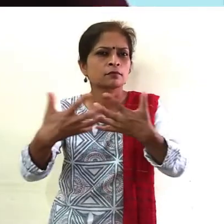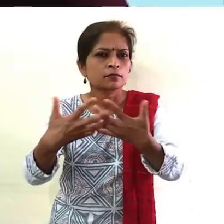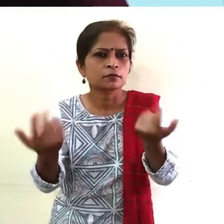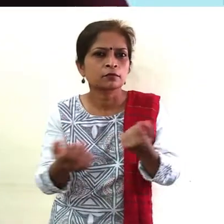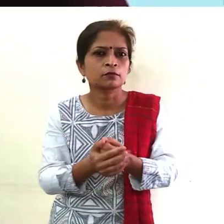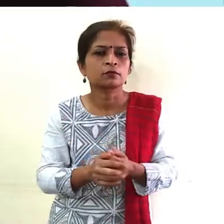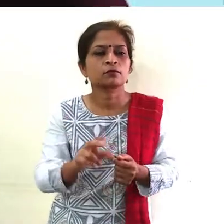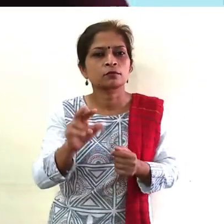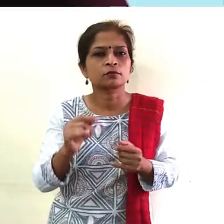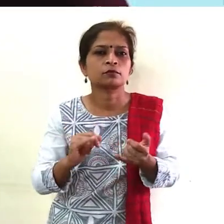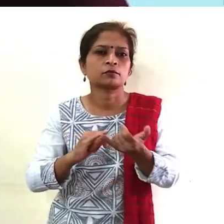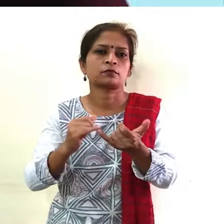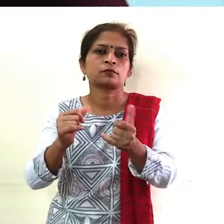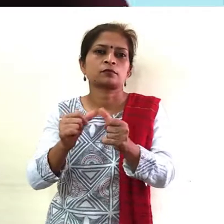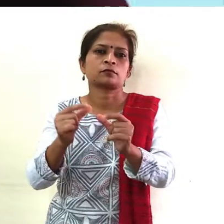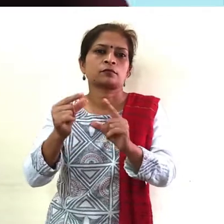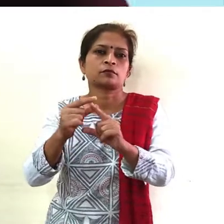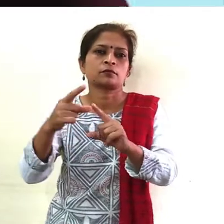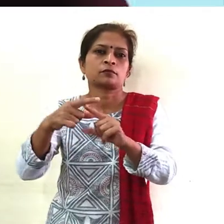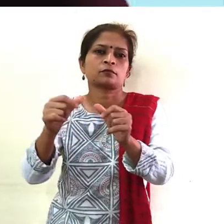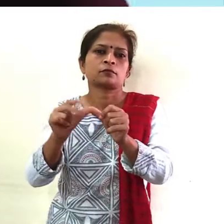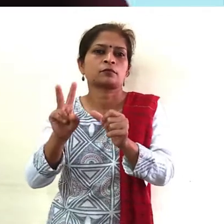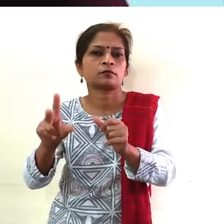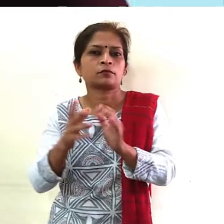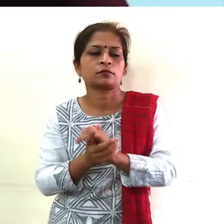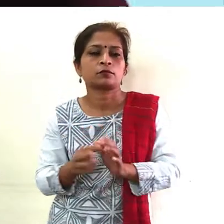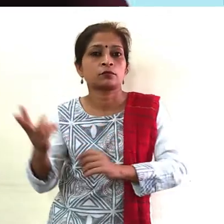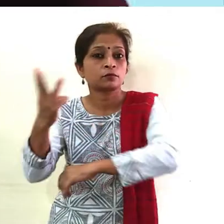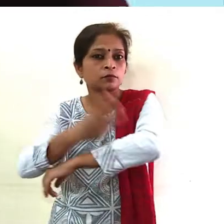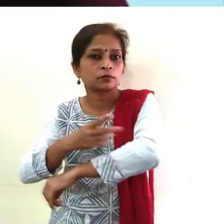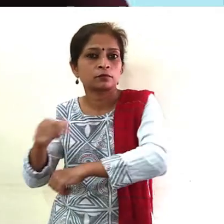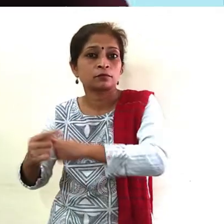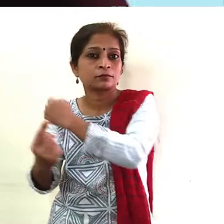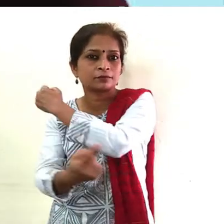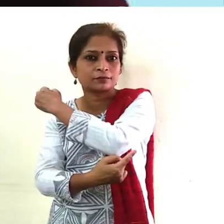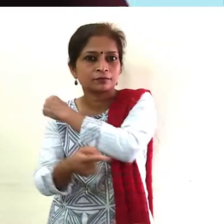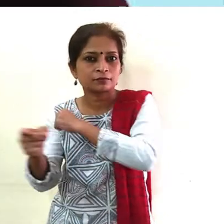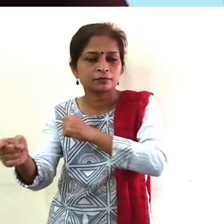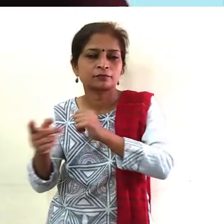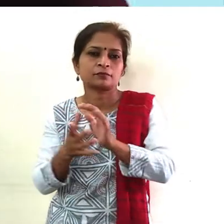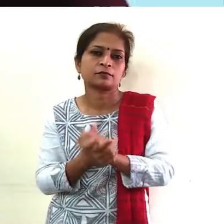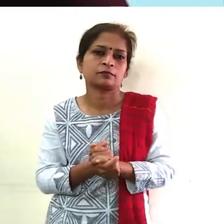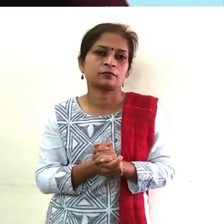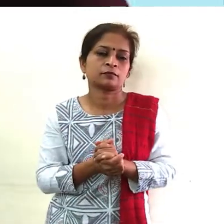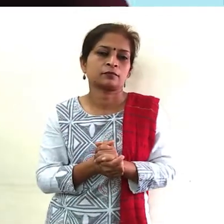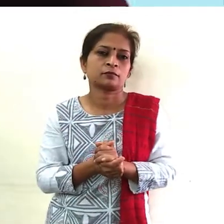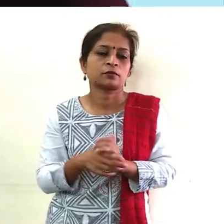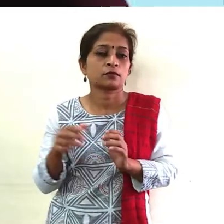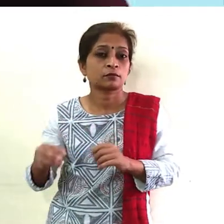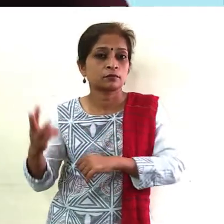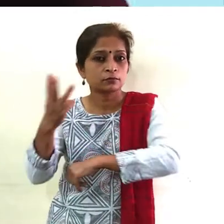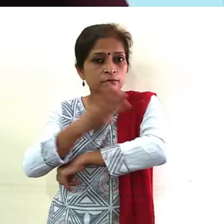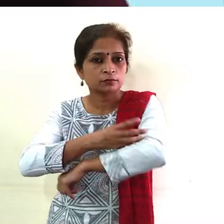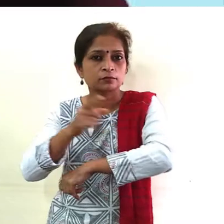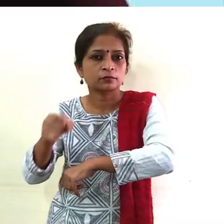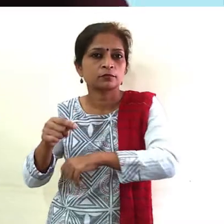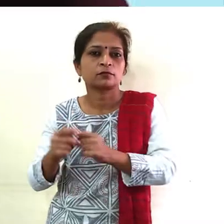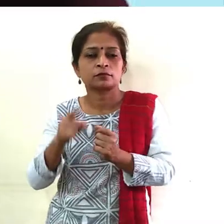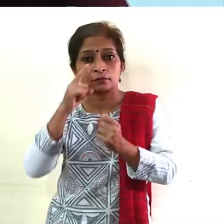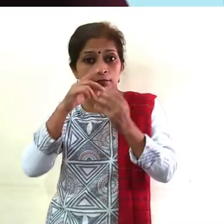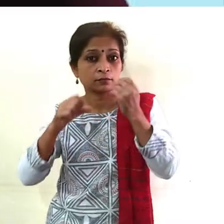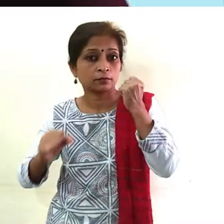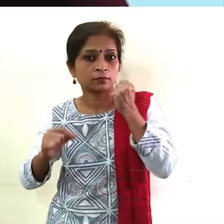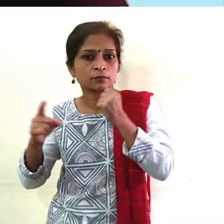उसे सत्व बोलते हैं। तो आखिरी 3 दिन की जो देवी होती हैं, आखिरी जो सिद्धिदात्री होती हैं, इन 3 दिन की